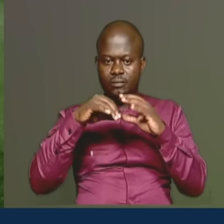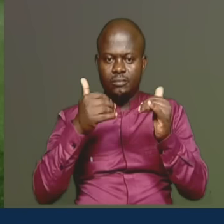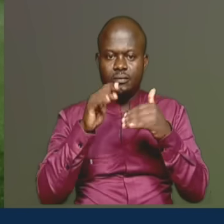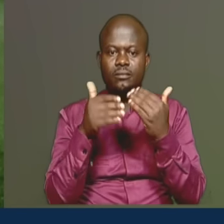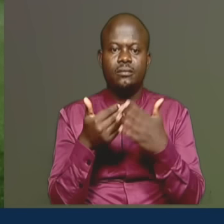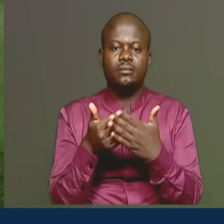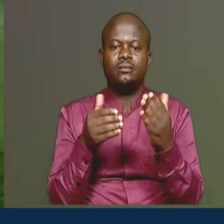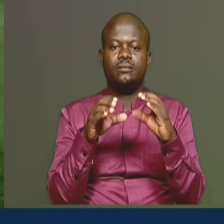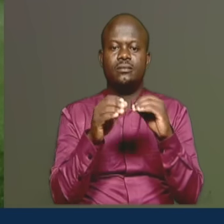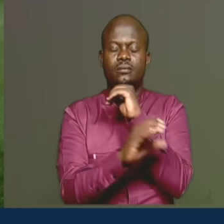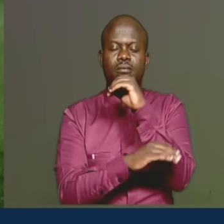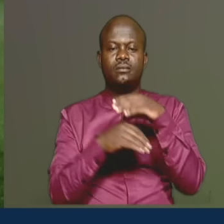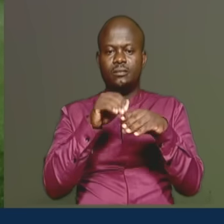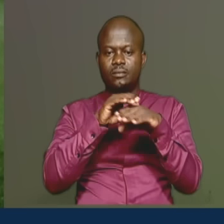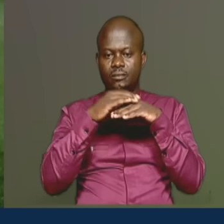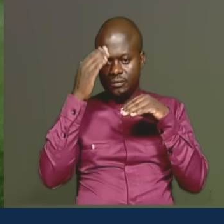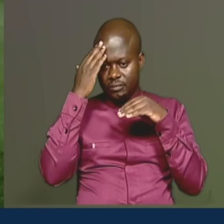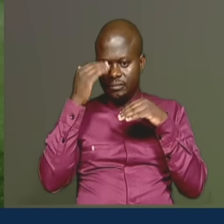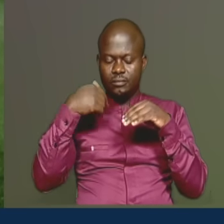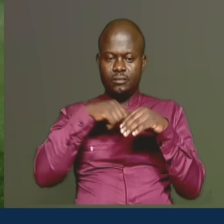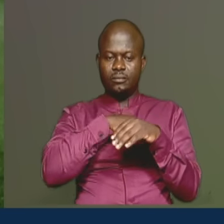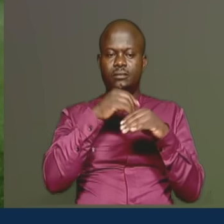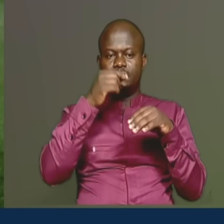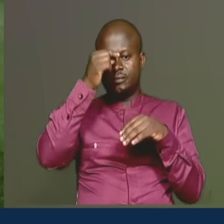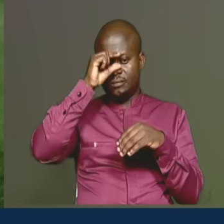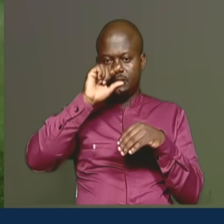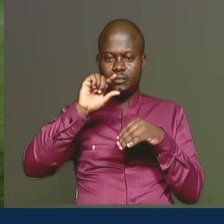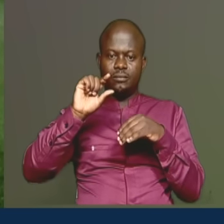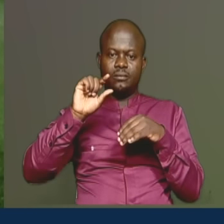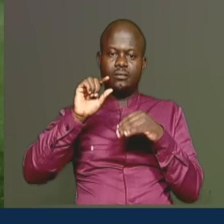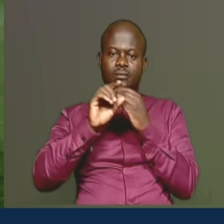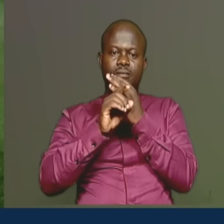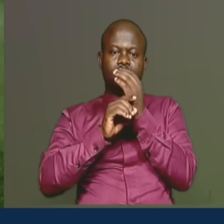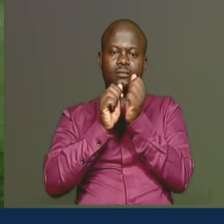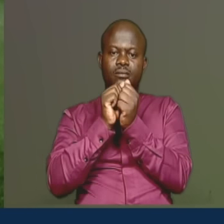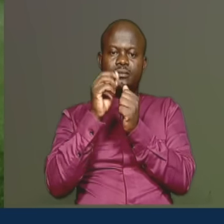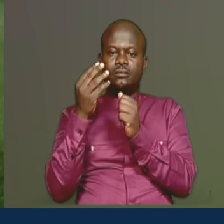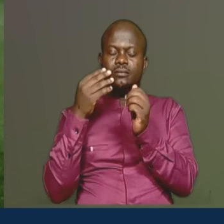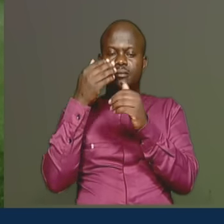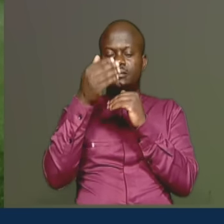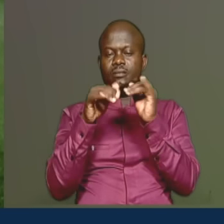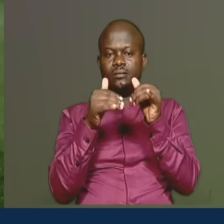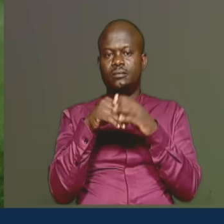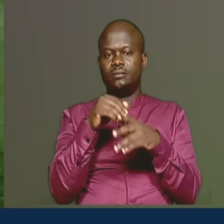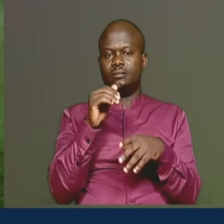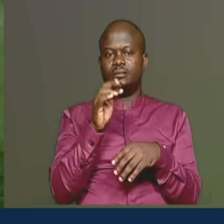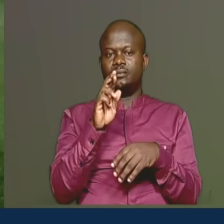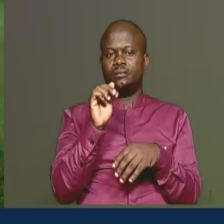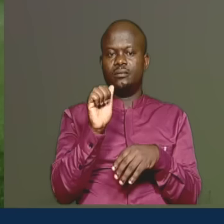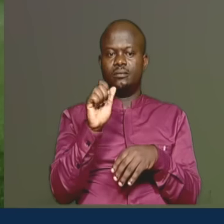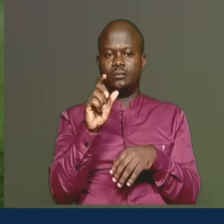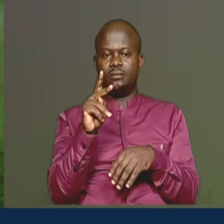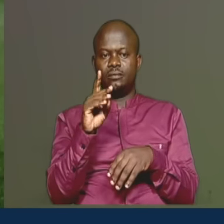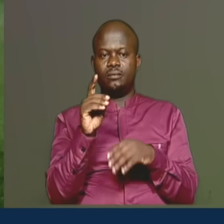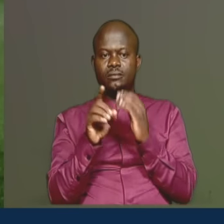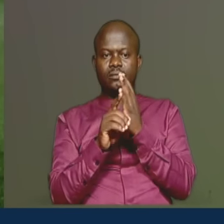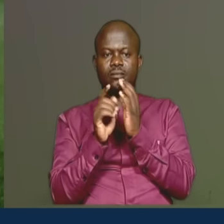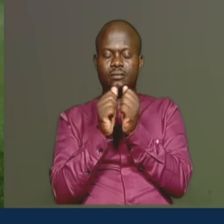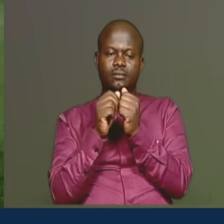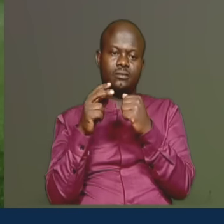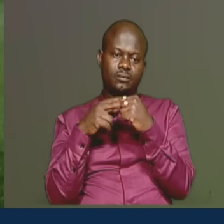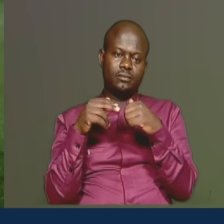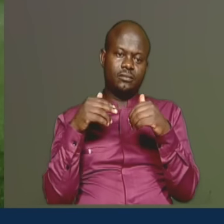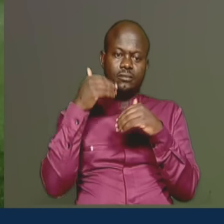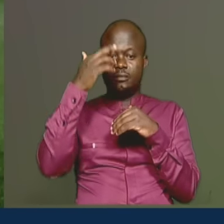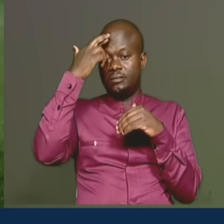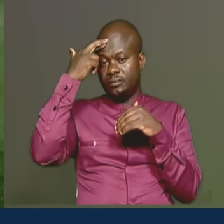y'igihugu y'Ubwongereza ifite kuko bazakina n'Ubugereki tariki ya 14 nyuma bakine na Ireland tariki ya 17 bibutsa ko